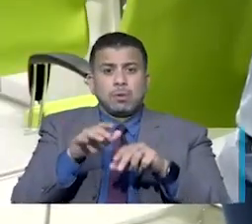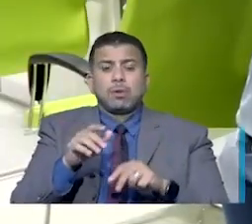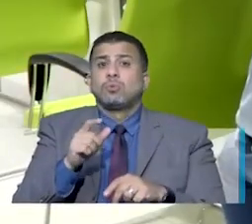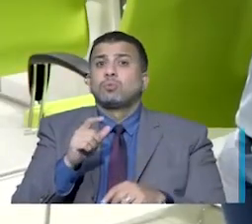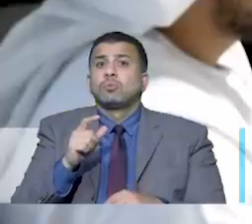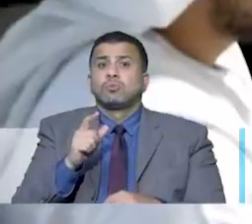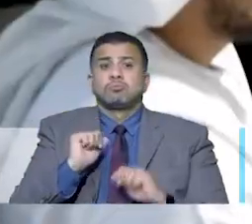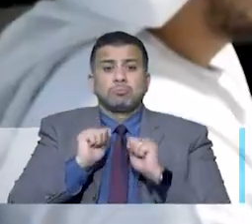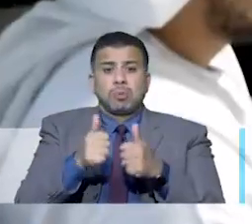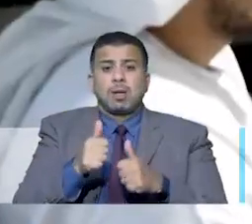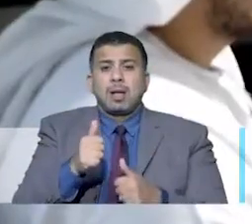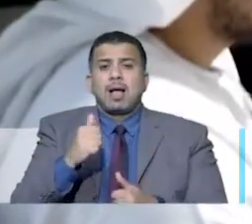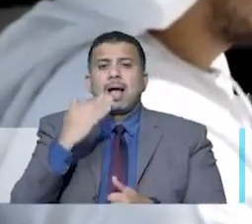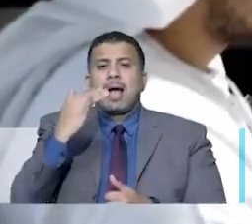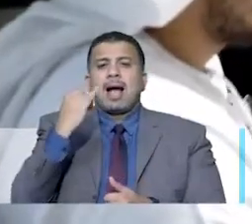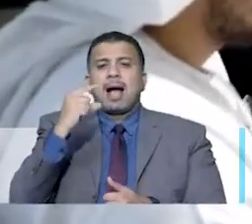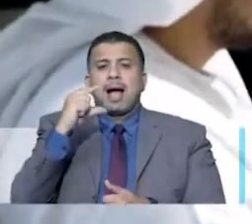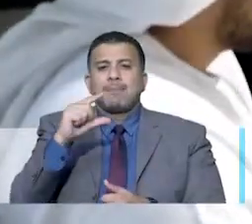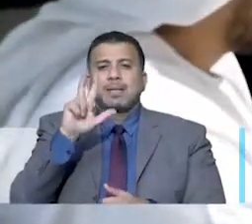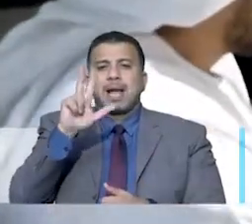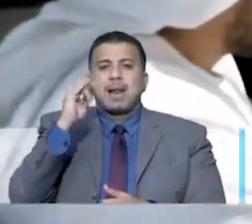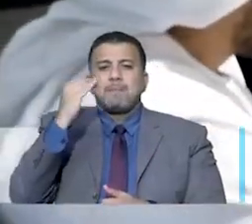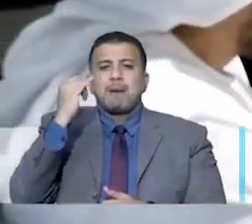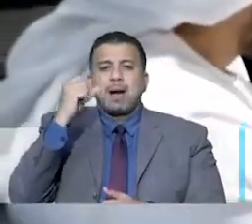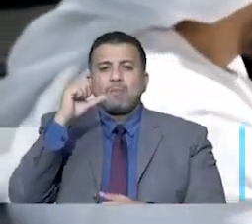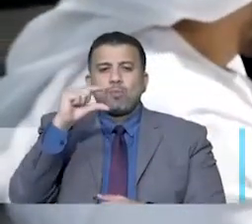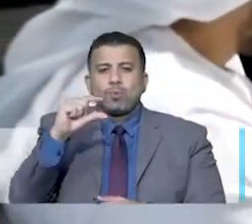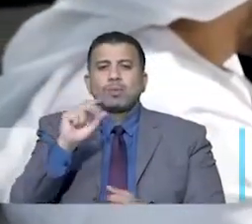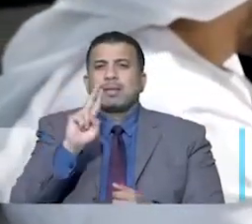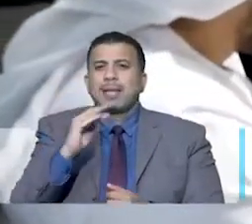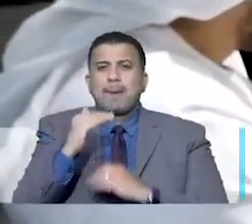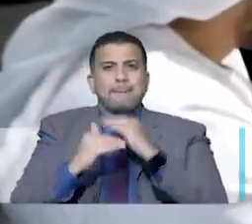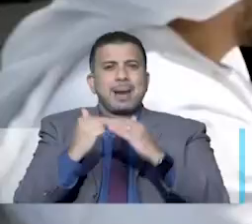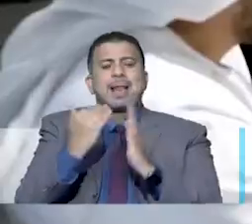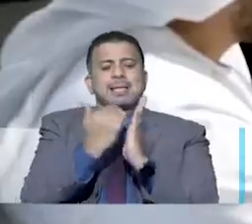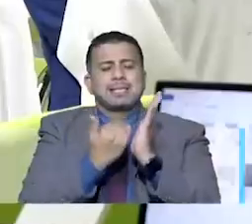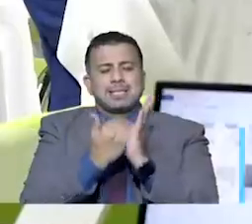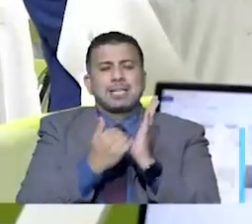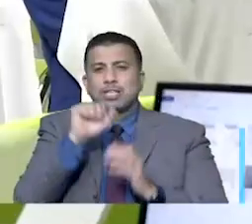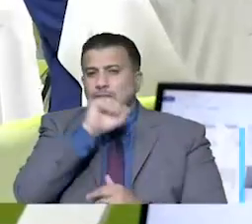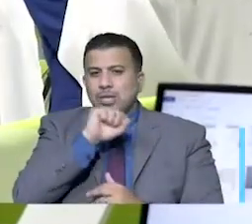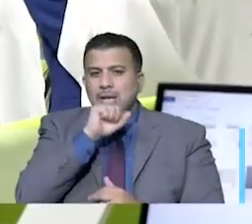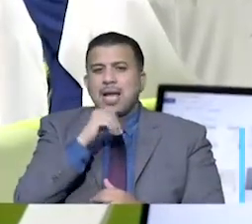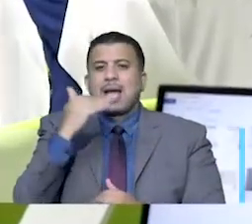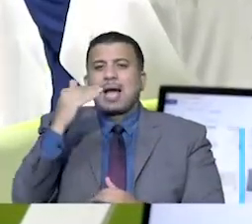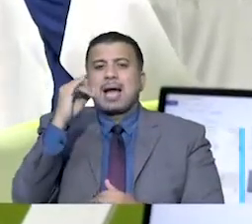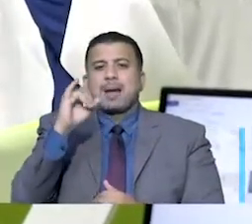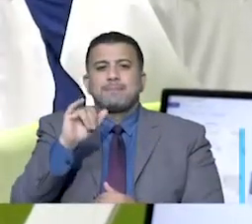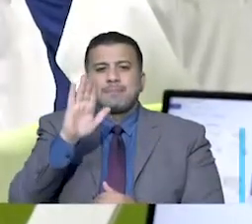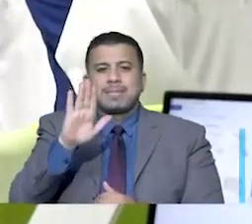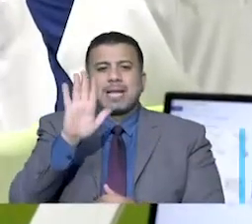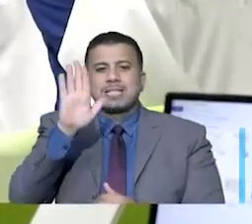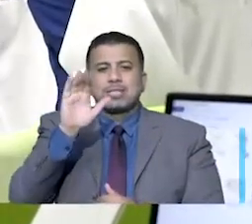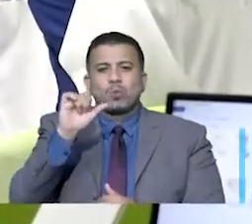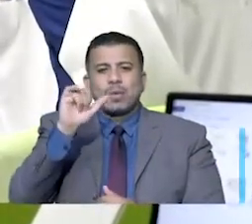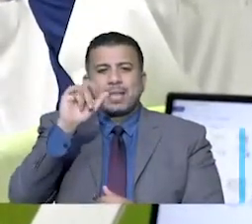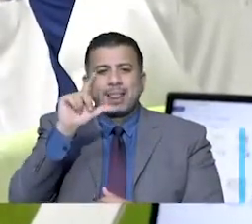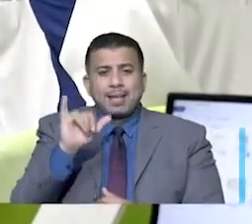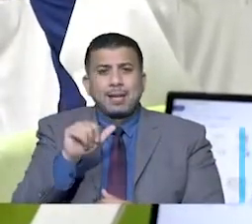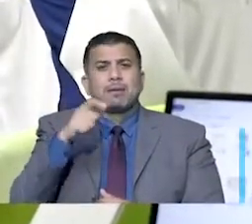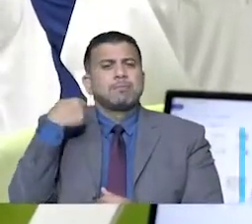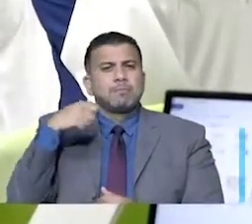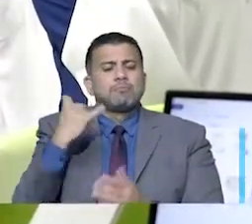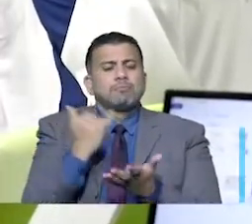كل من حمد المحمود رئيس دائره التنميه الاقتصاديه بالشارقه وسعاده خميس بن سالم السويدي رئيس مجلس